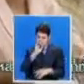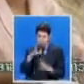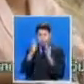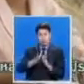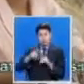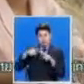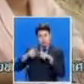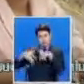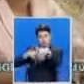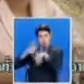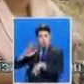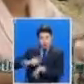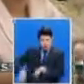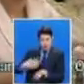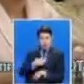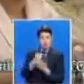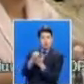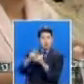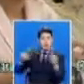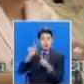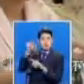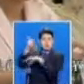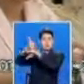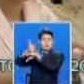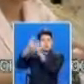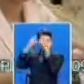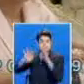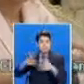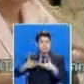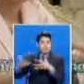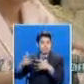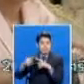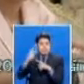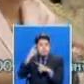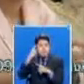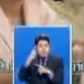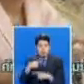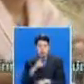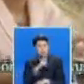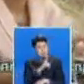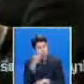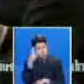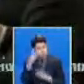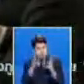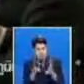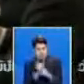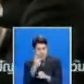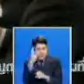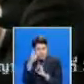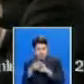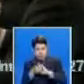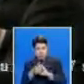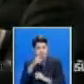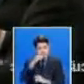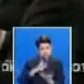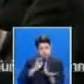มพูชาว่าเราอยากจะช่วยแต่ว่าผู้นำของเขาเองตัดสินใจไม่รับ ท่านนายกใช้หลักเกณฑ์อะไรในการจัดลำดับความสัมพันธ์กับประเทศเพื่อนบ้